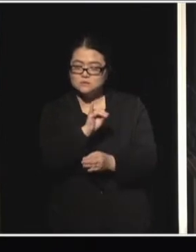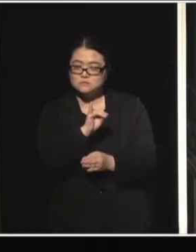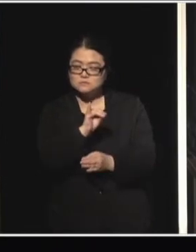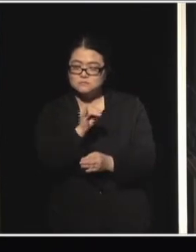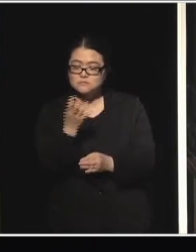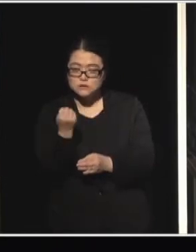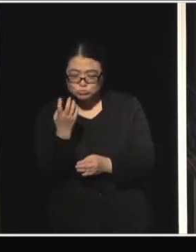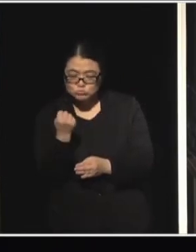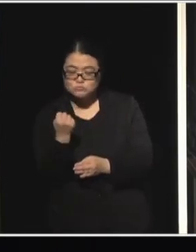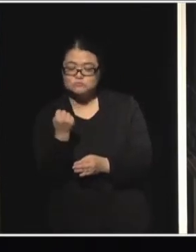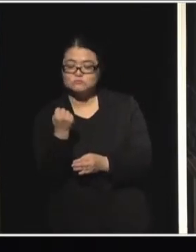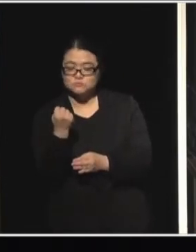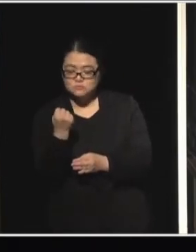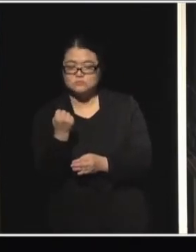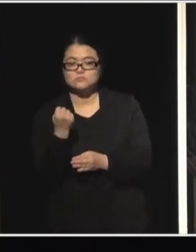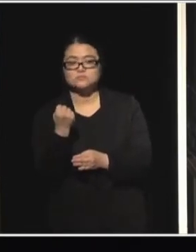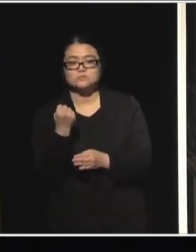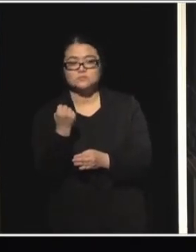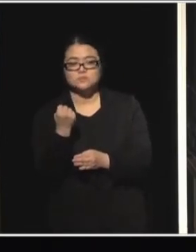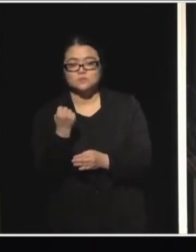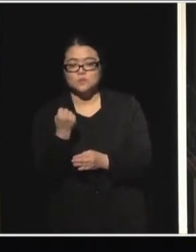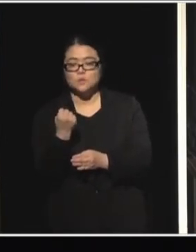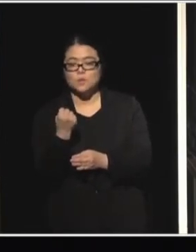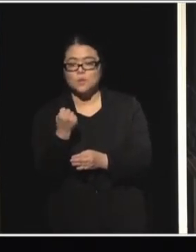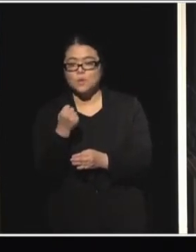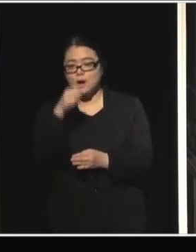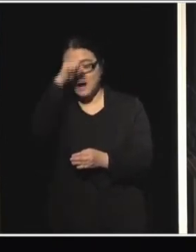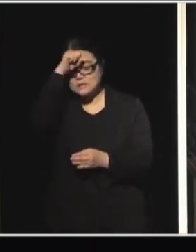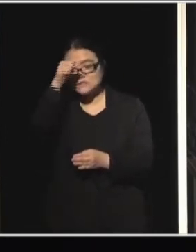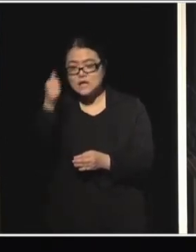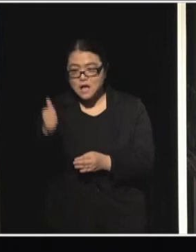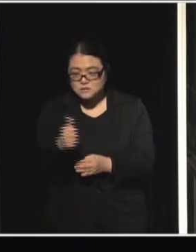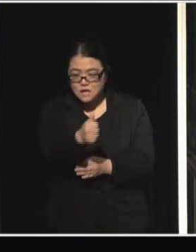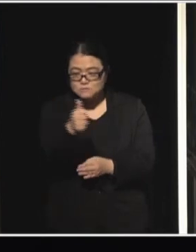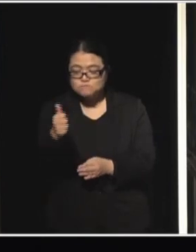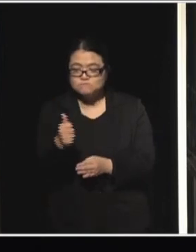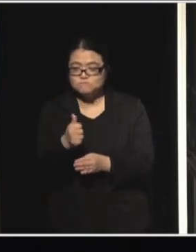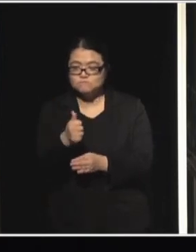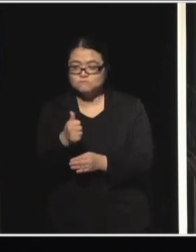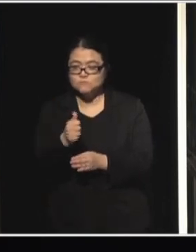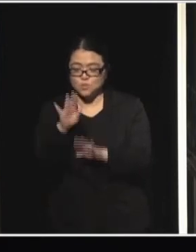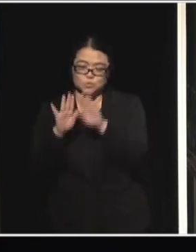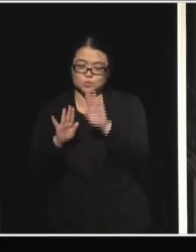ますその結果ということが歩行されたかと言いますと